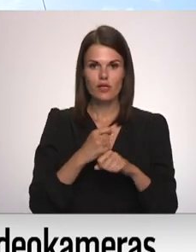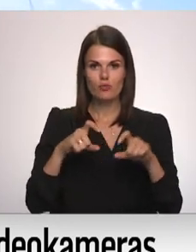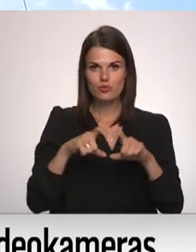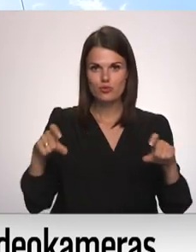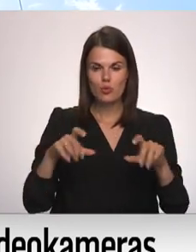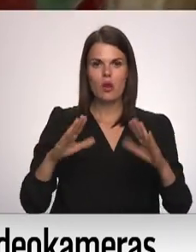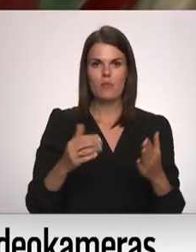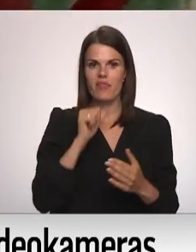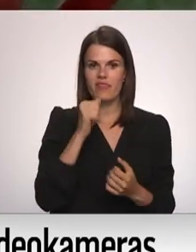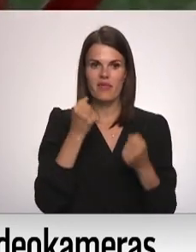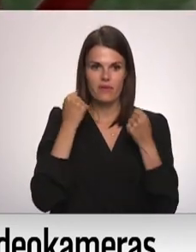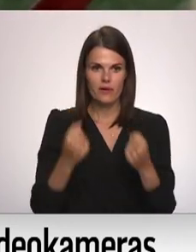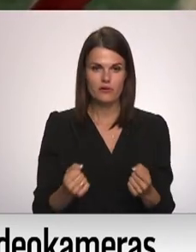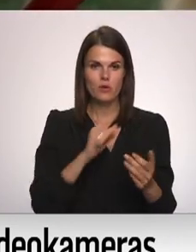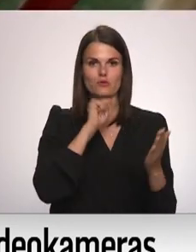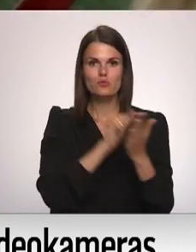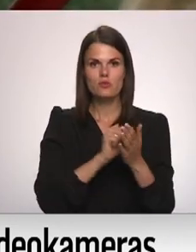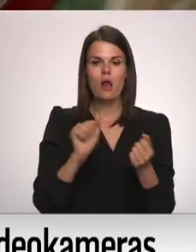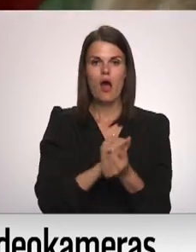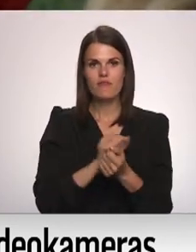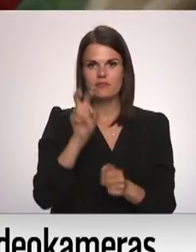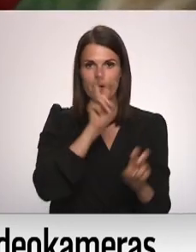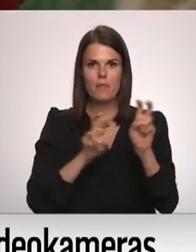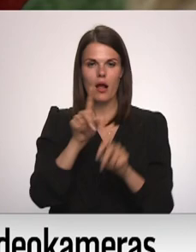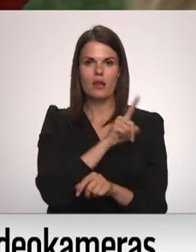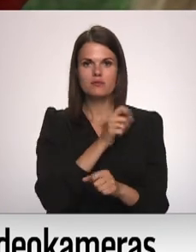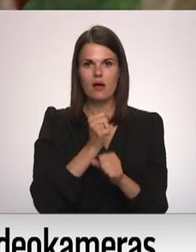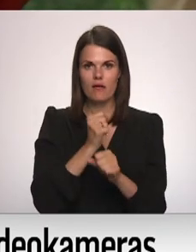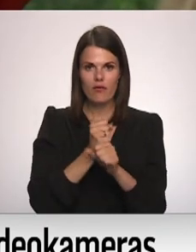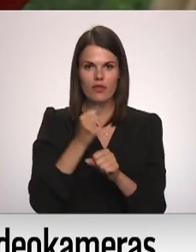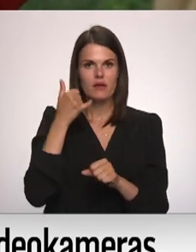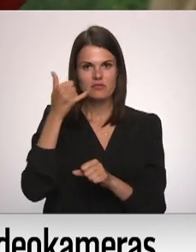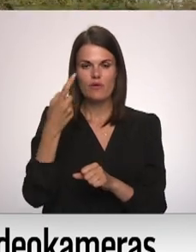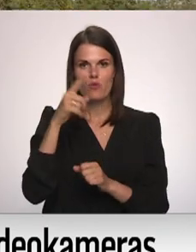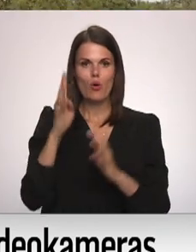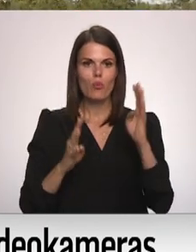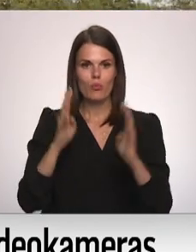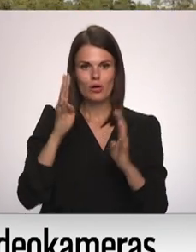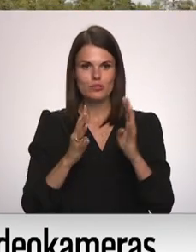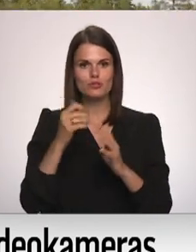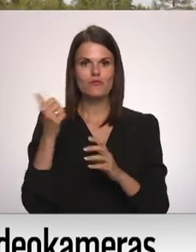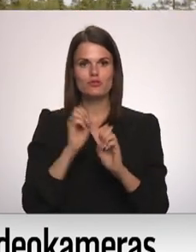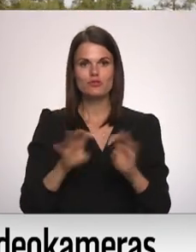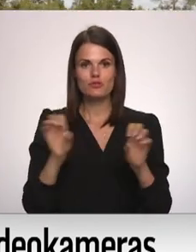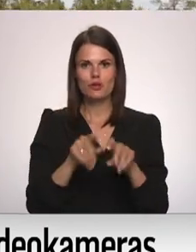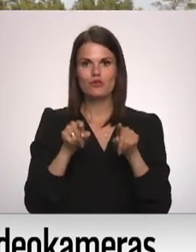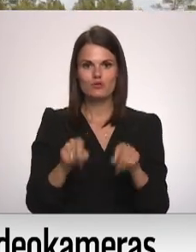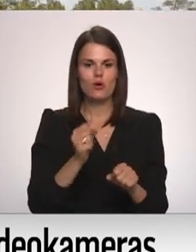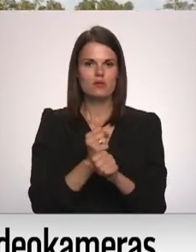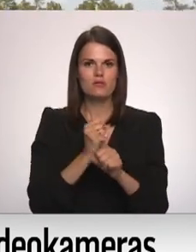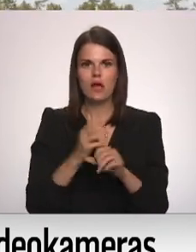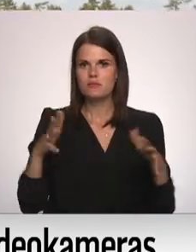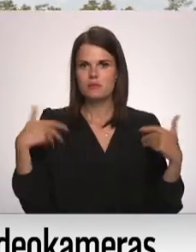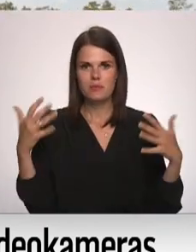to izturēt. Ielicis sludinājumu avīzē, ka meklē sarga darbu un zvanīts no mežniecības. Andris stāsta, šo darbu dara ar